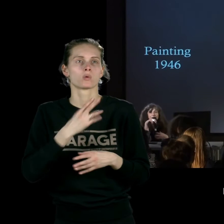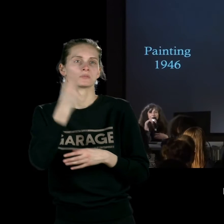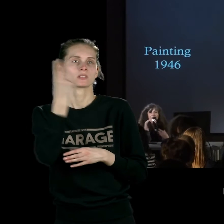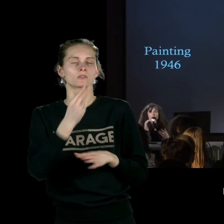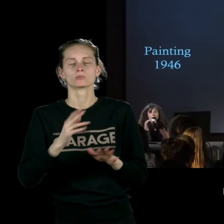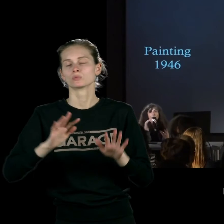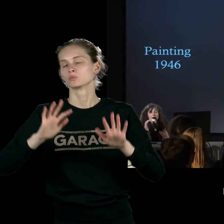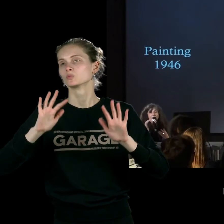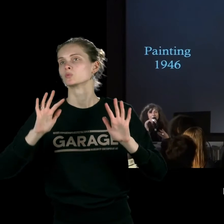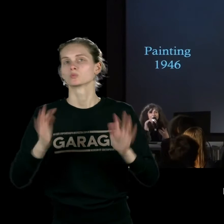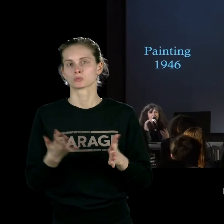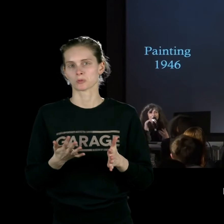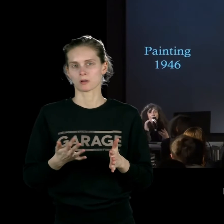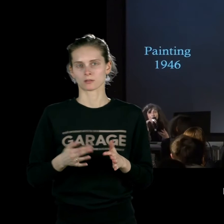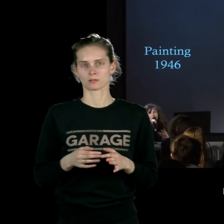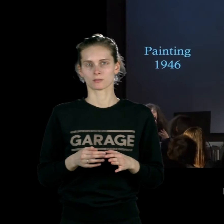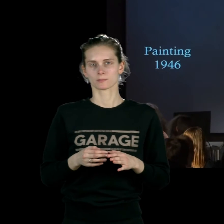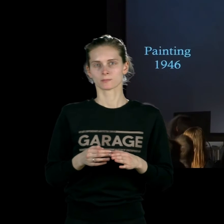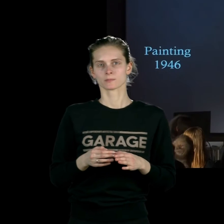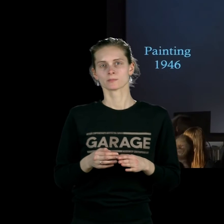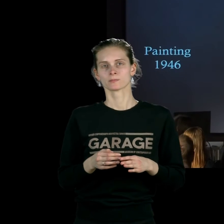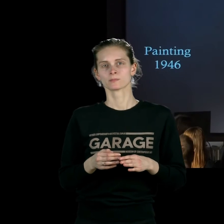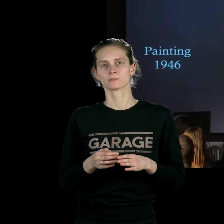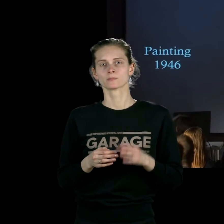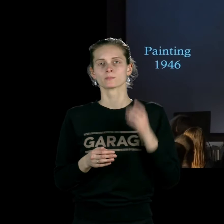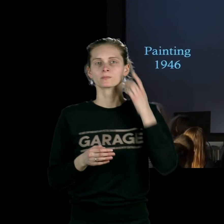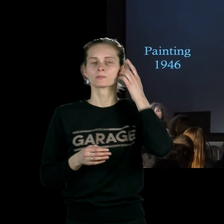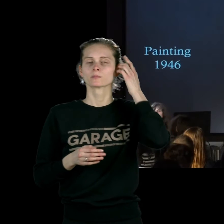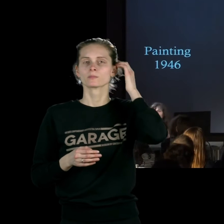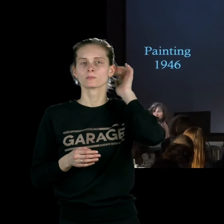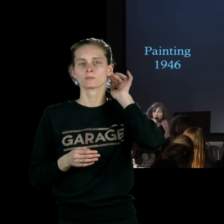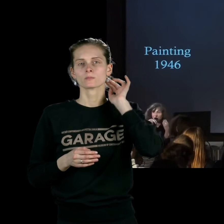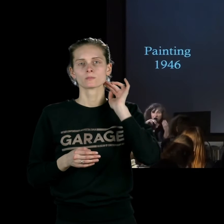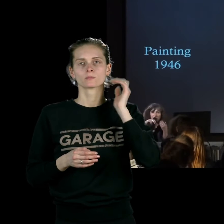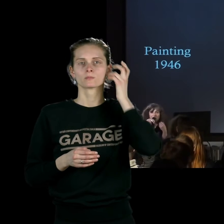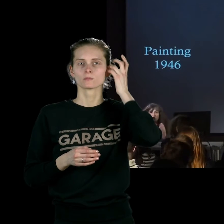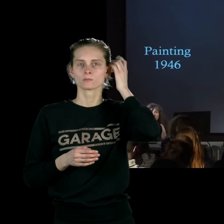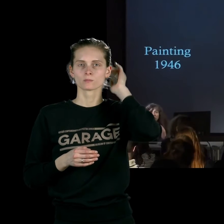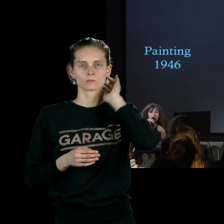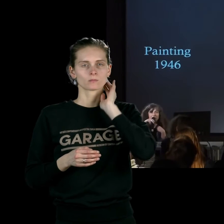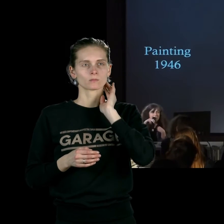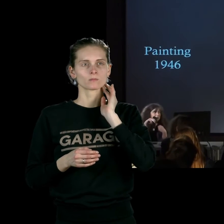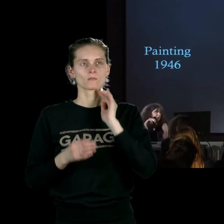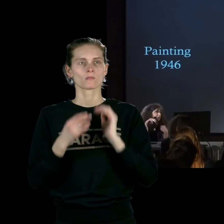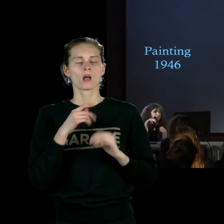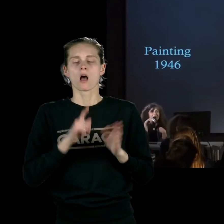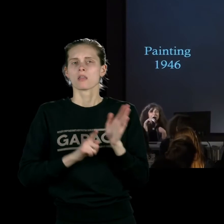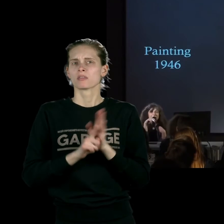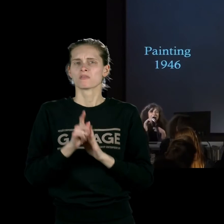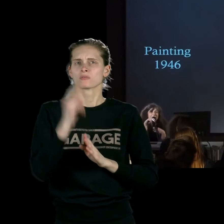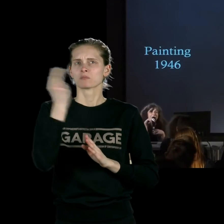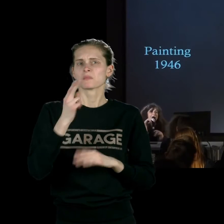он ее достаточно воле случая, вообще понятие случая, шанс и было для Бекона одним